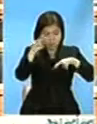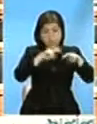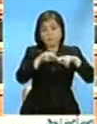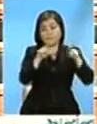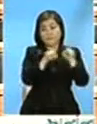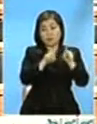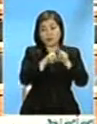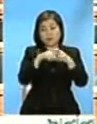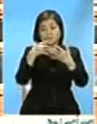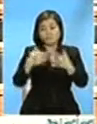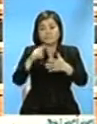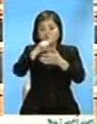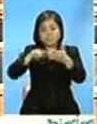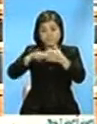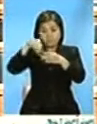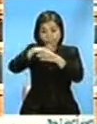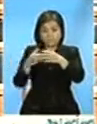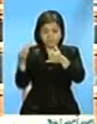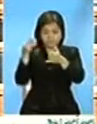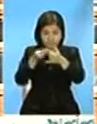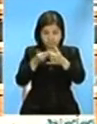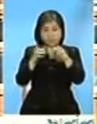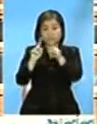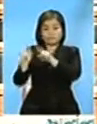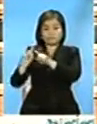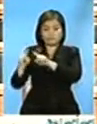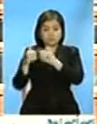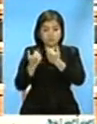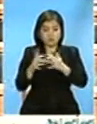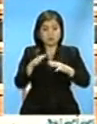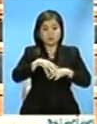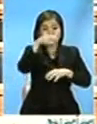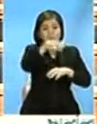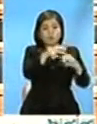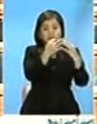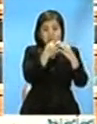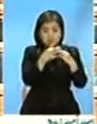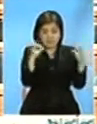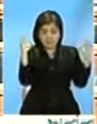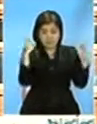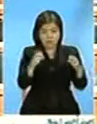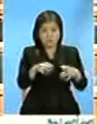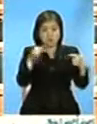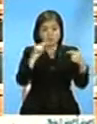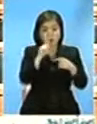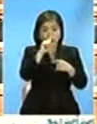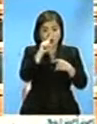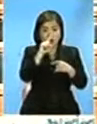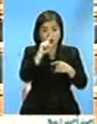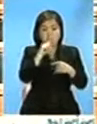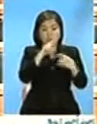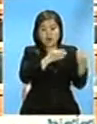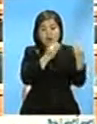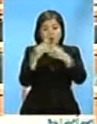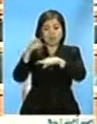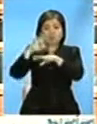ครับไม่ใช่ให้องค์กรอิสระเหล่านั้นแต่งตั้งคนมาแล้วให้ไปตรวจสอบตัวเอง